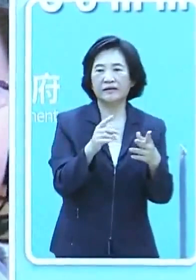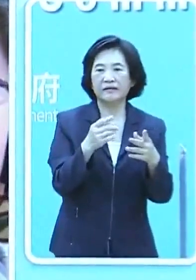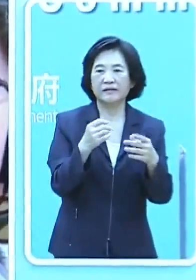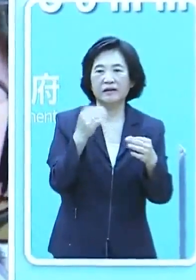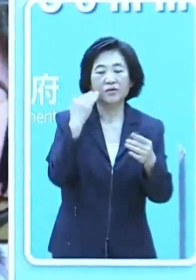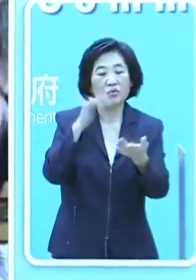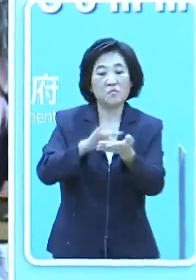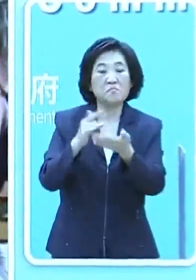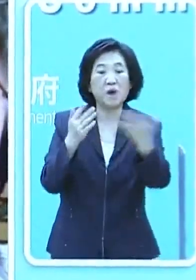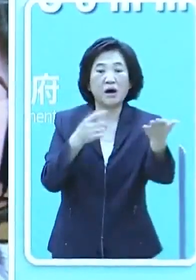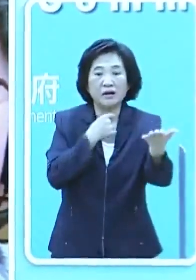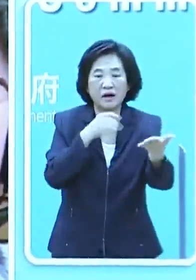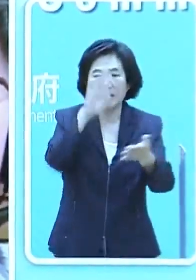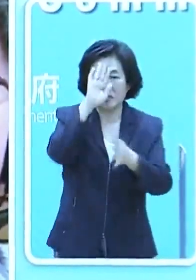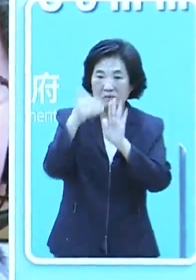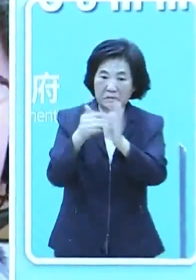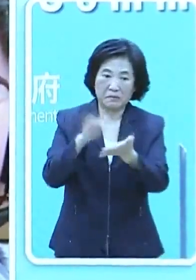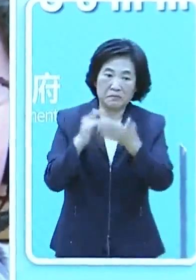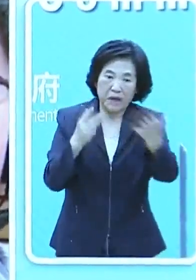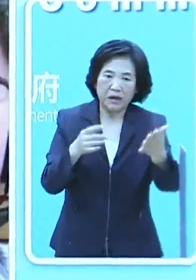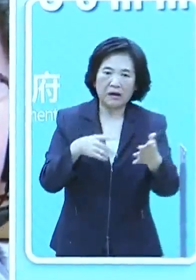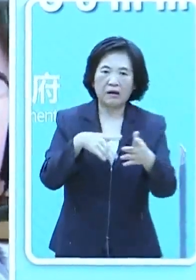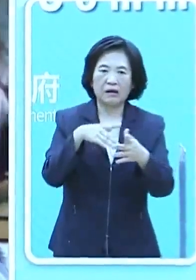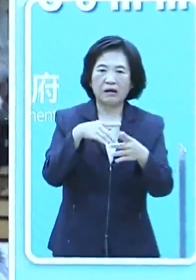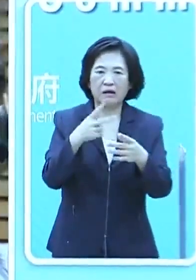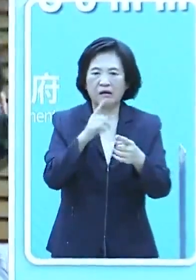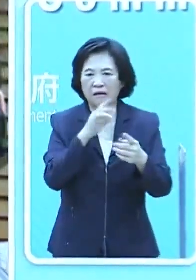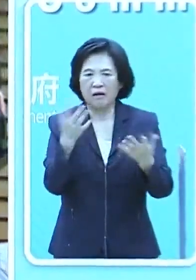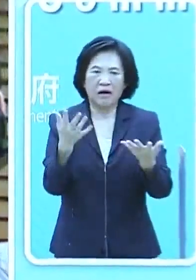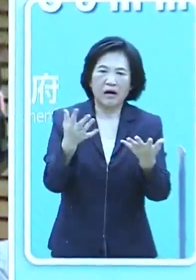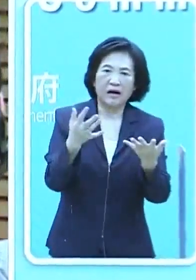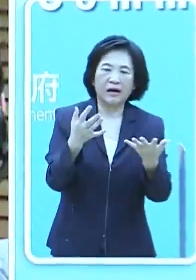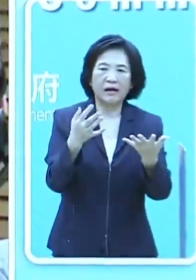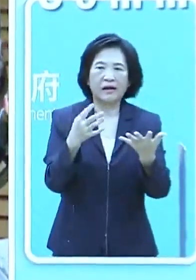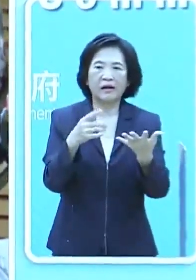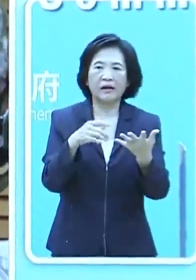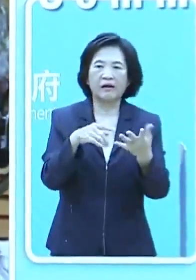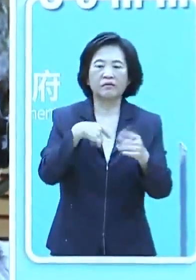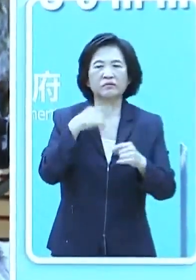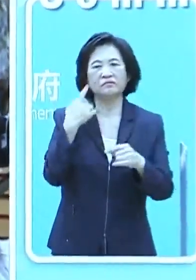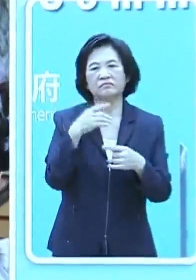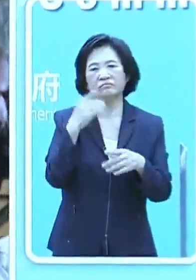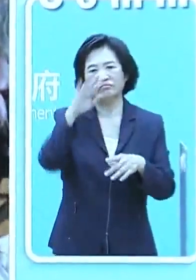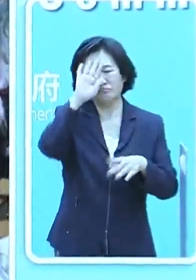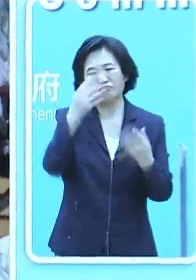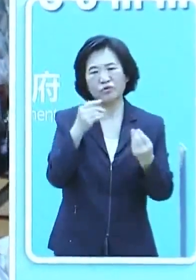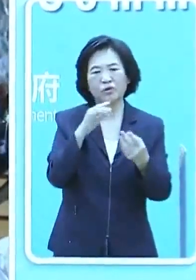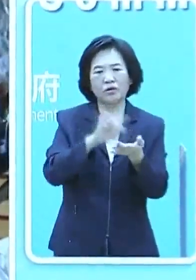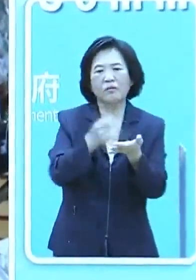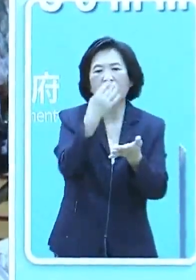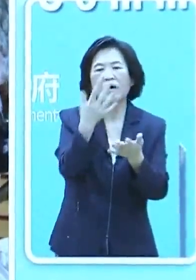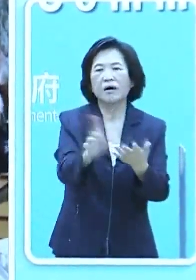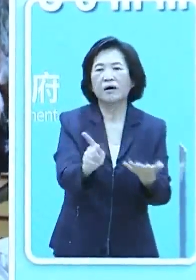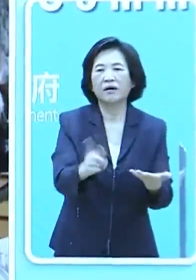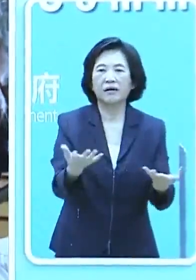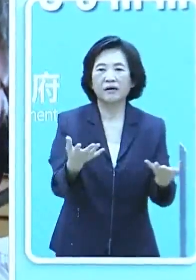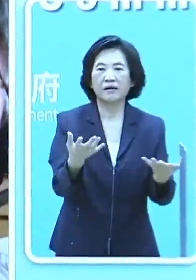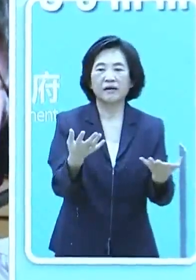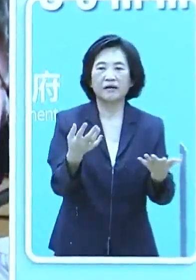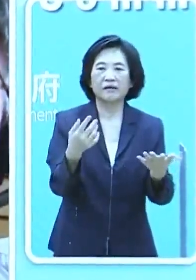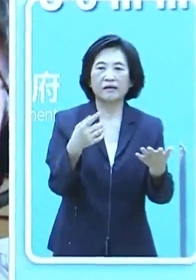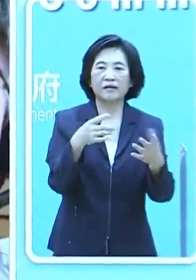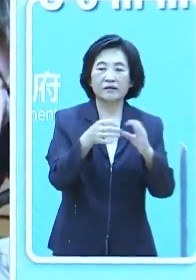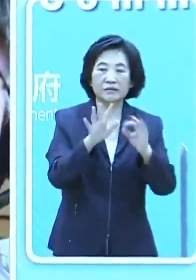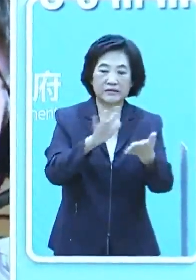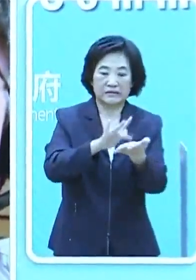给他抗病毒药物吗？那给他一堆什么退烧止痛没有啊？那没有症状吃药干什么？所以大家有个概念，药哦，所有的药都